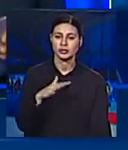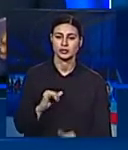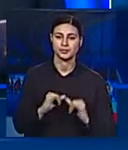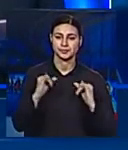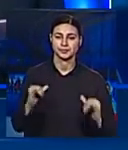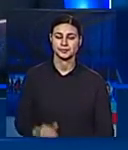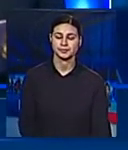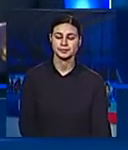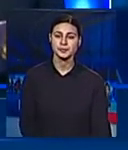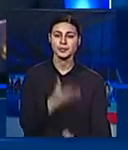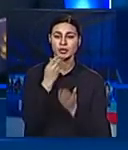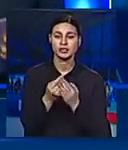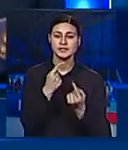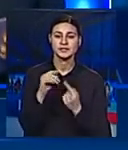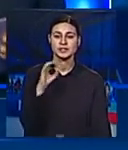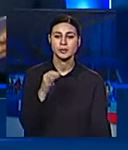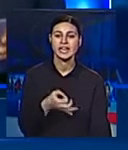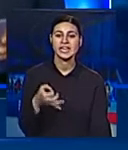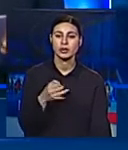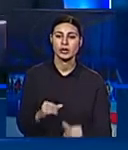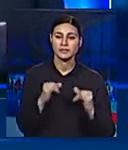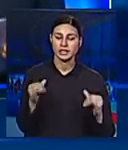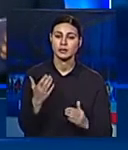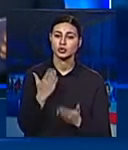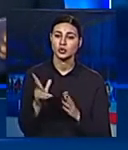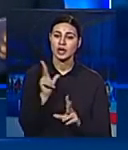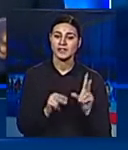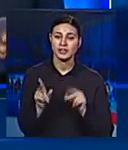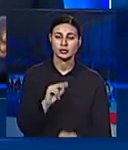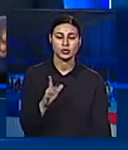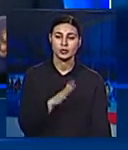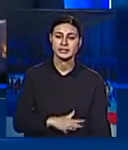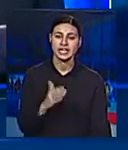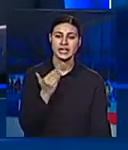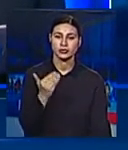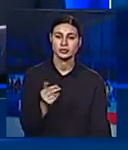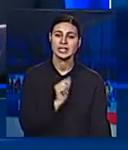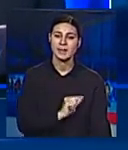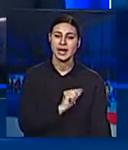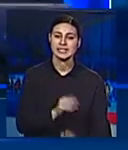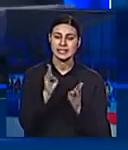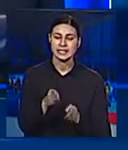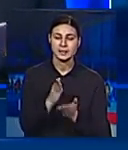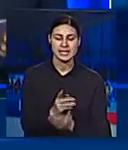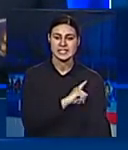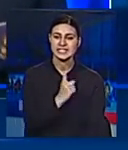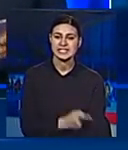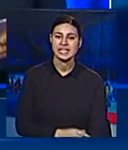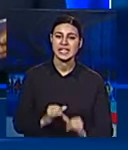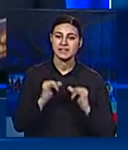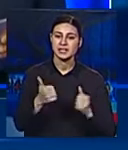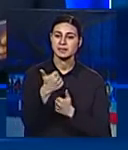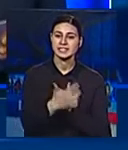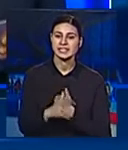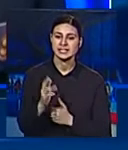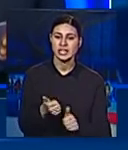ჩვენ საუბრობთ რეგიონულ განვითარებაზე. შესაბამისად, თუ გავითვალისწინებთ, რომ საქართველოსთვის დამახასიათებელია ძლიერი განვითარებული ცენტრი